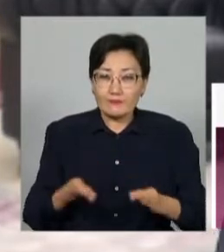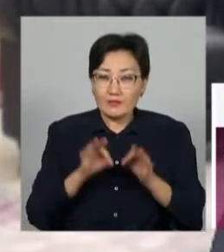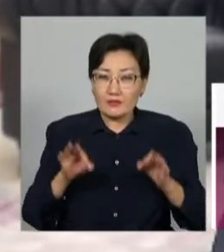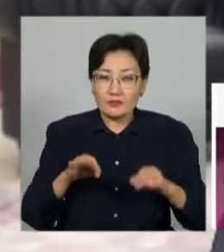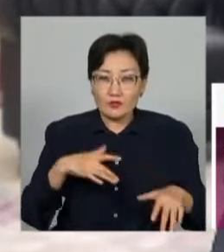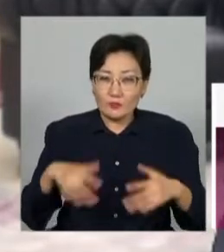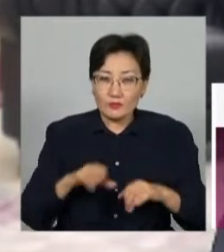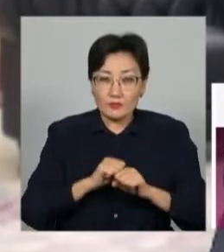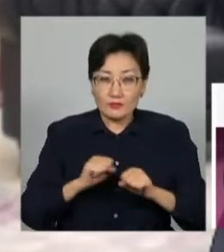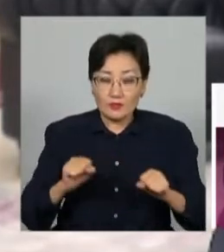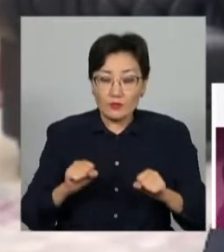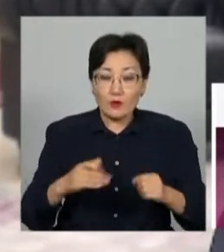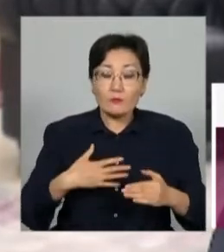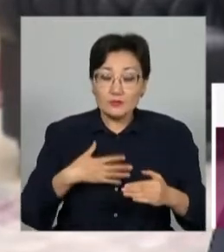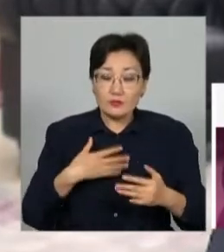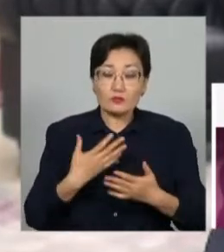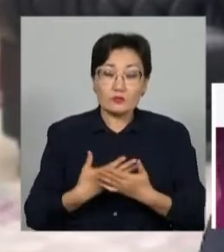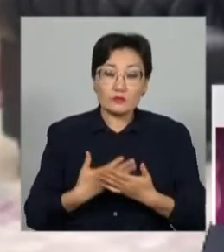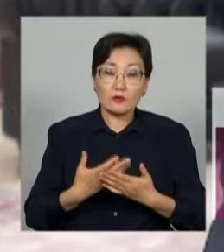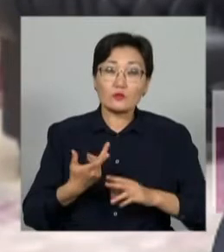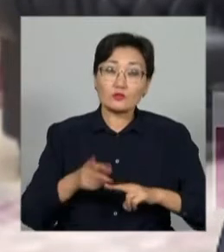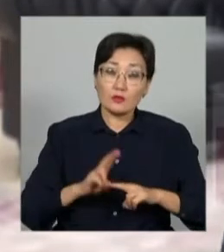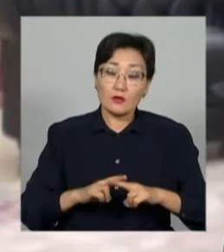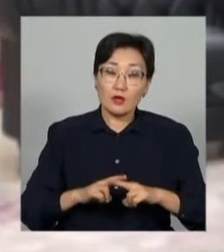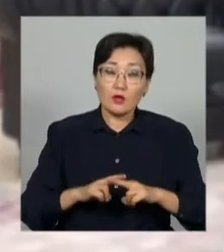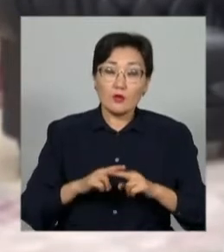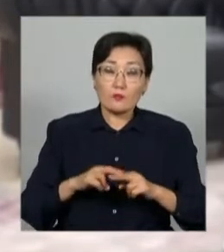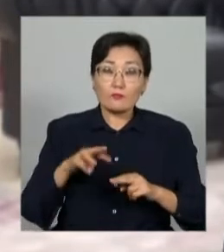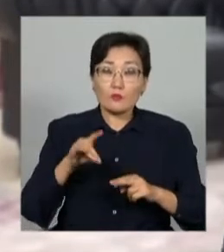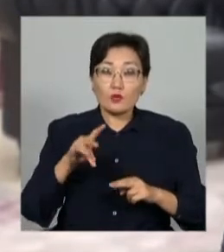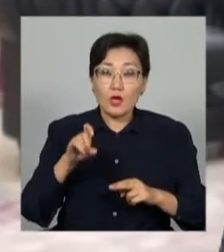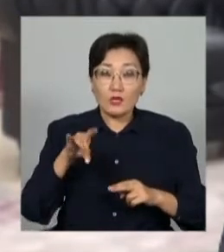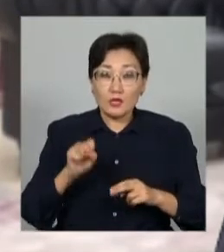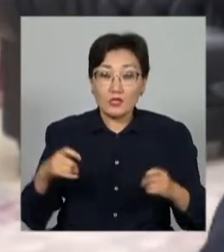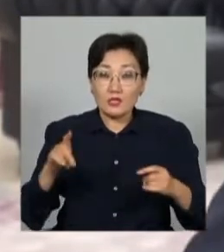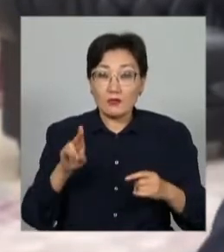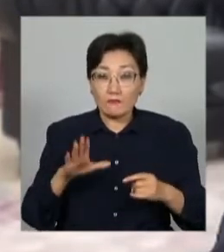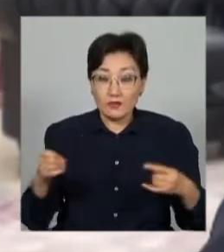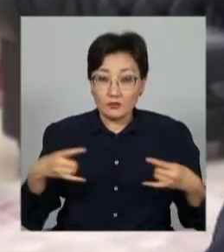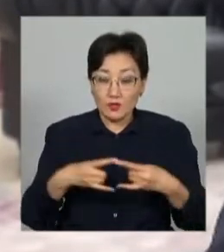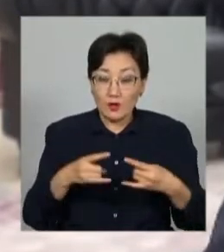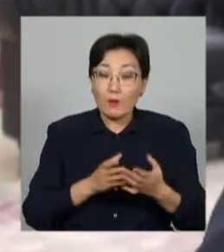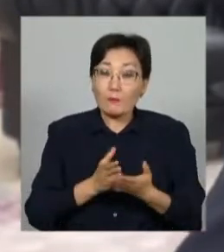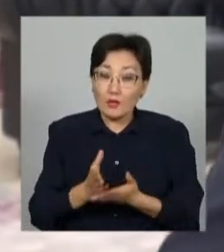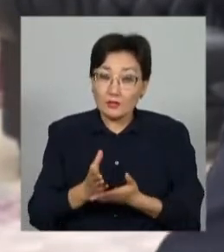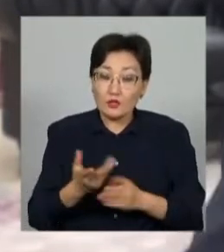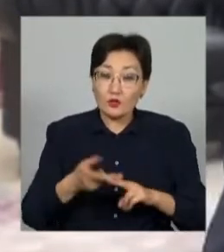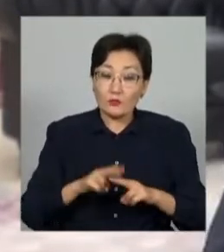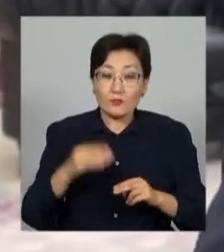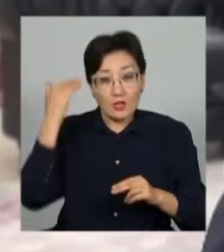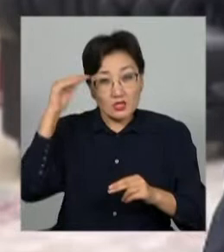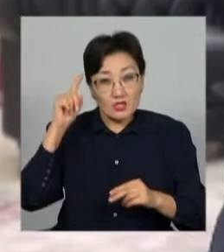бізге түсіндірді. Сондықтан Мұнара ТВ телеарнасының бағытының бірі осы